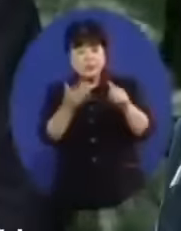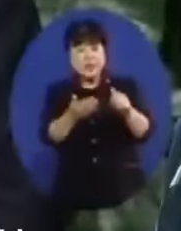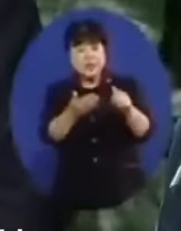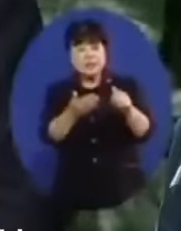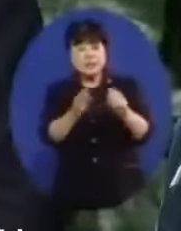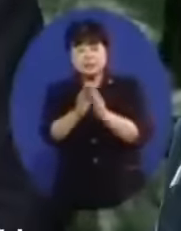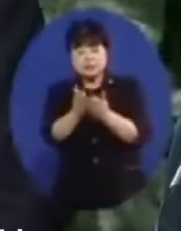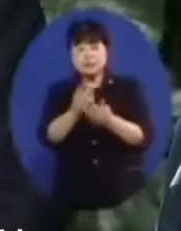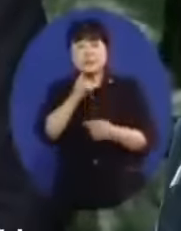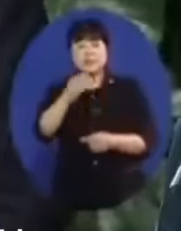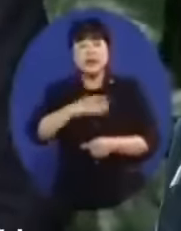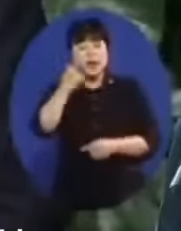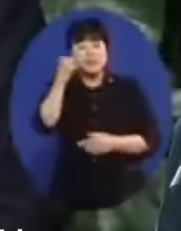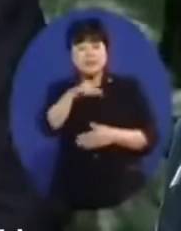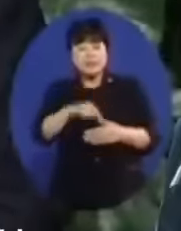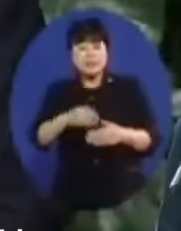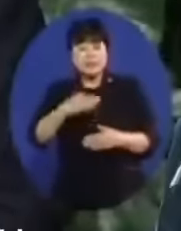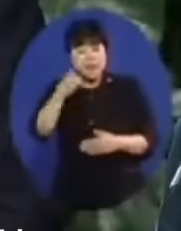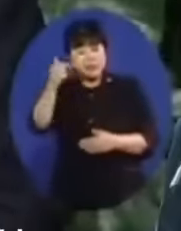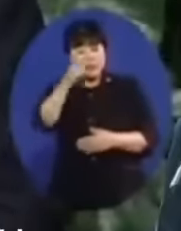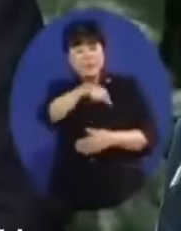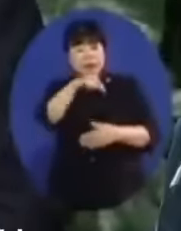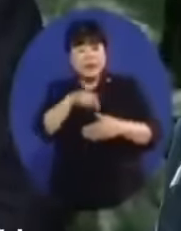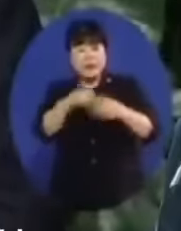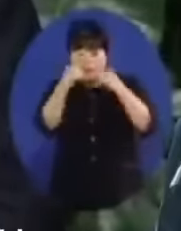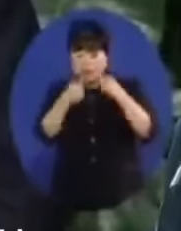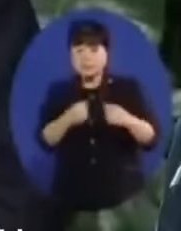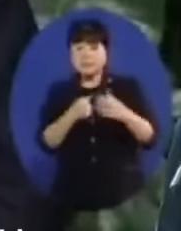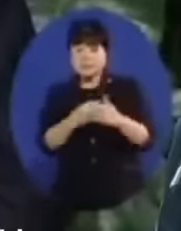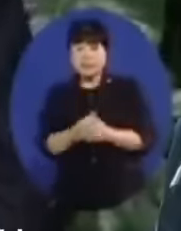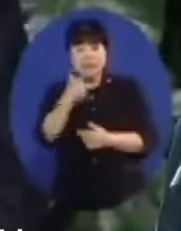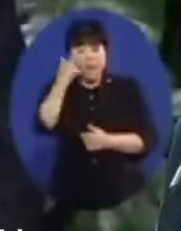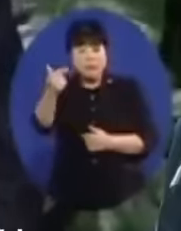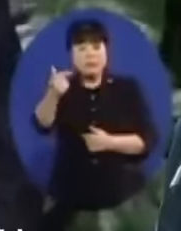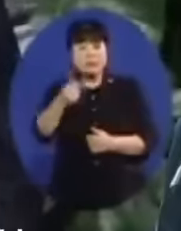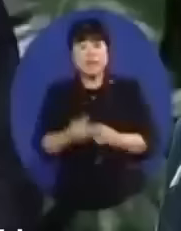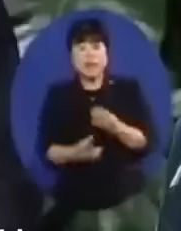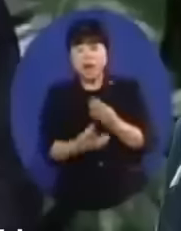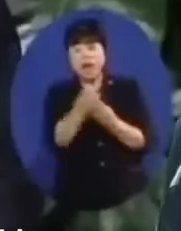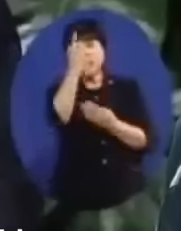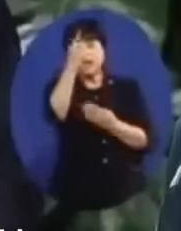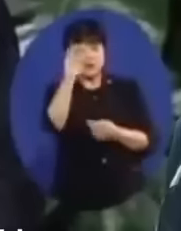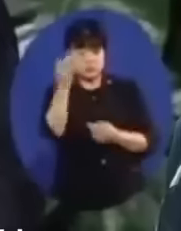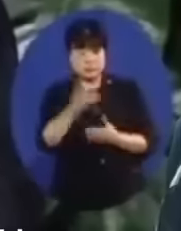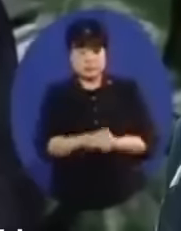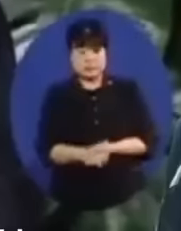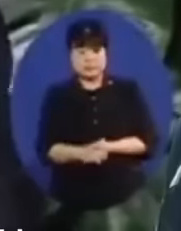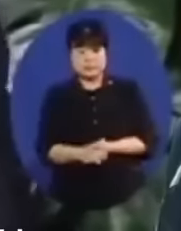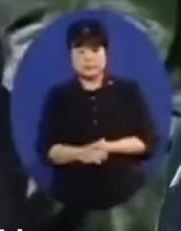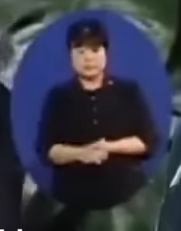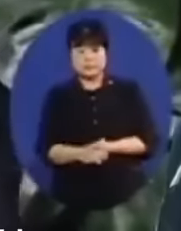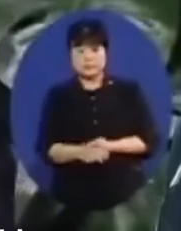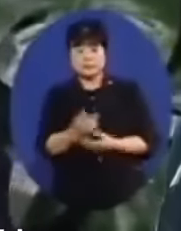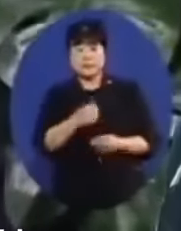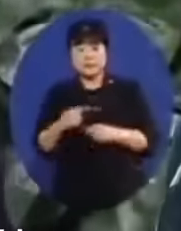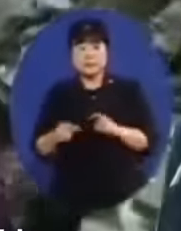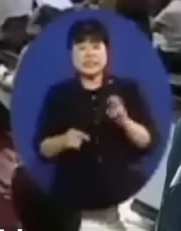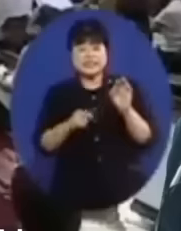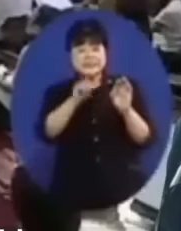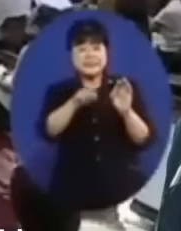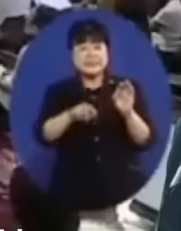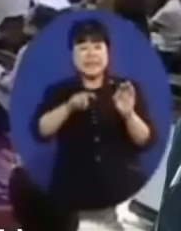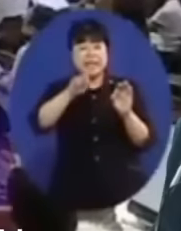직접 말하셨습니다. 내가 아버지 안에 아버지가 내 안에 있어서 아버지와 내가 하나가 되어서 일한다. 사도행전 10장